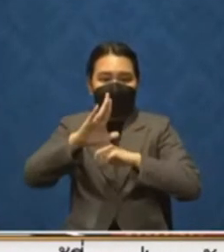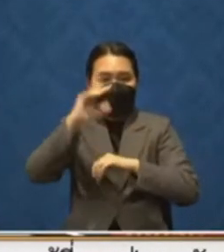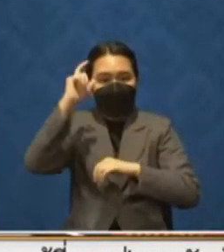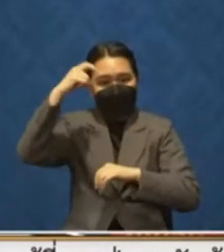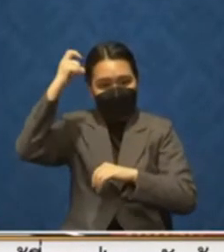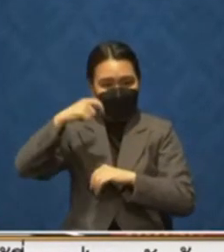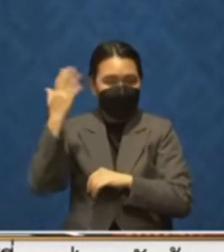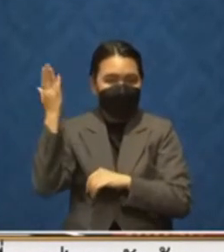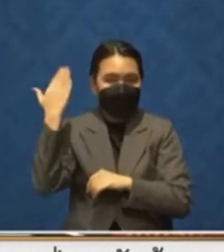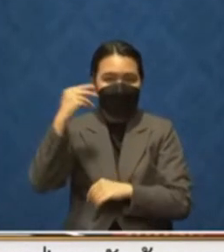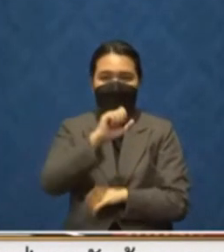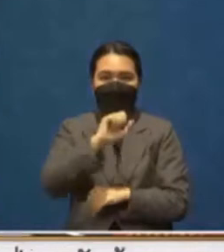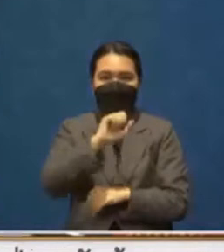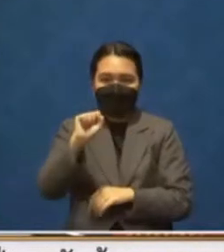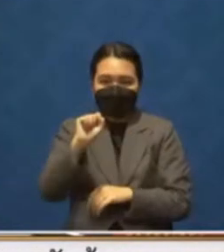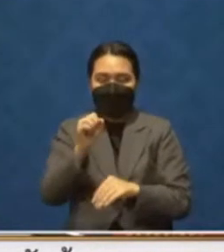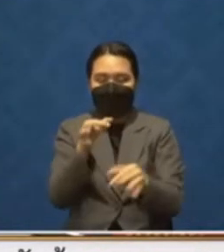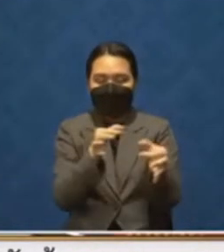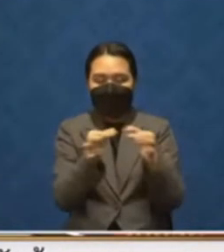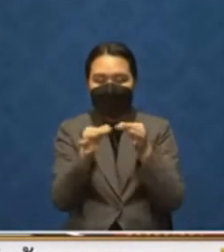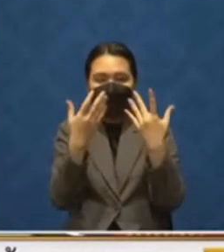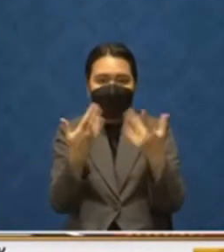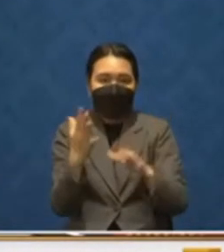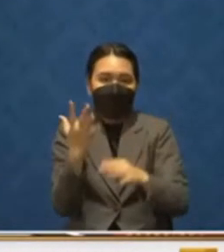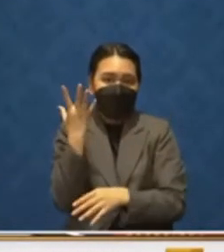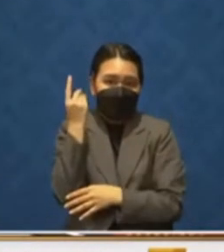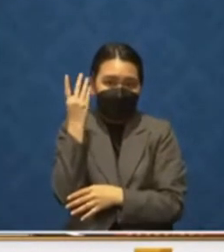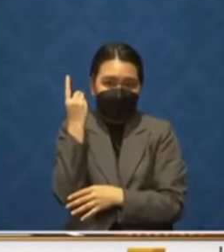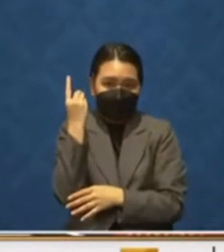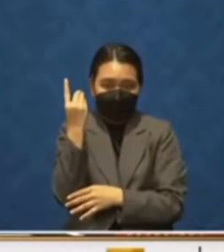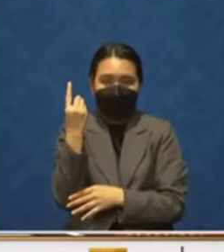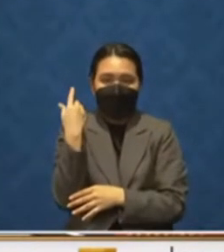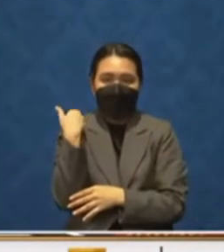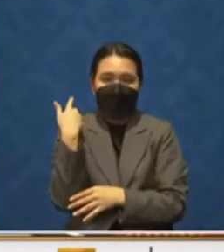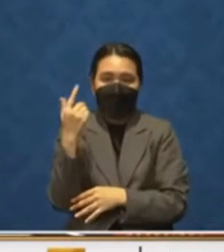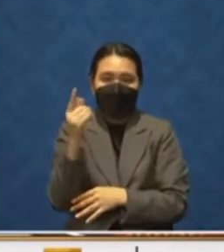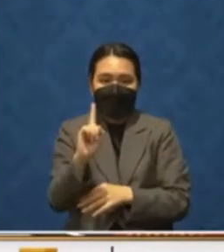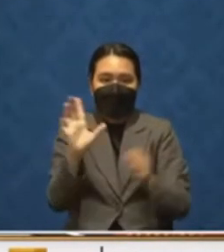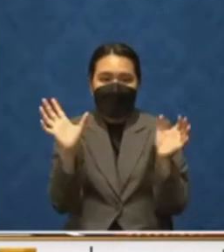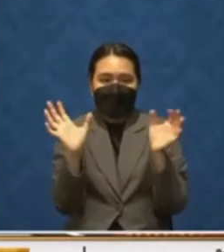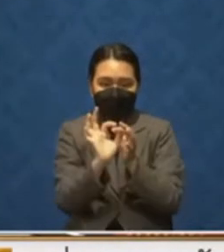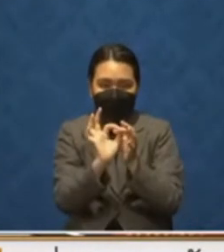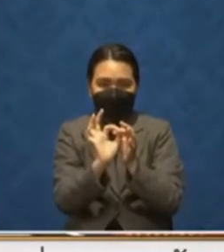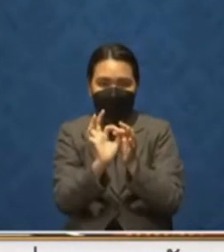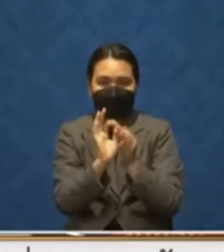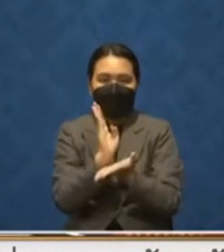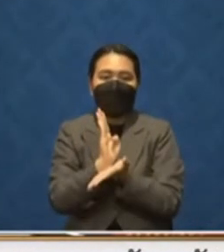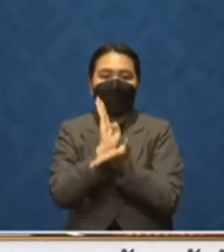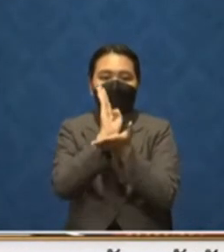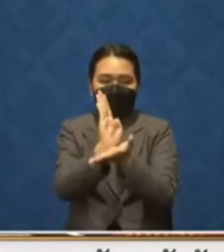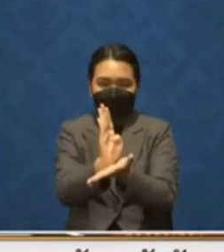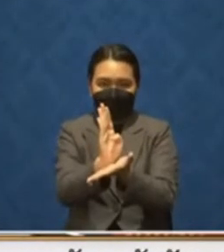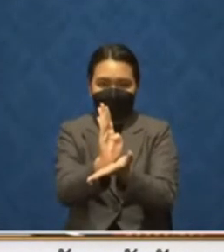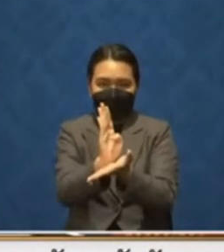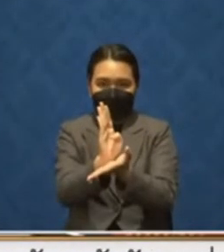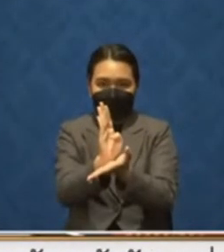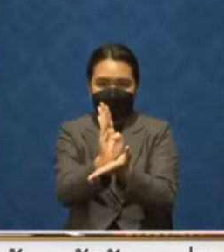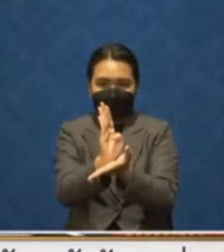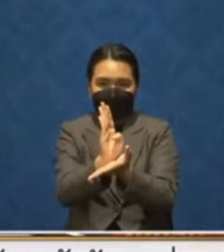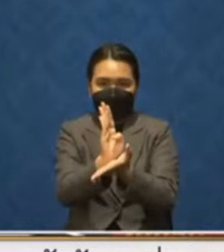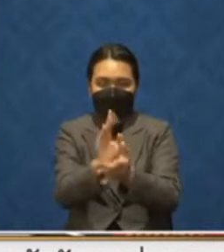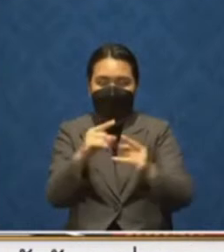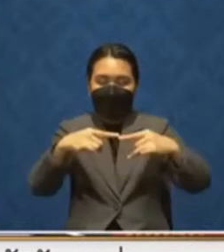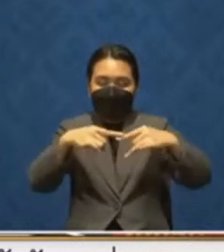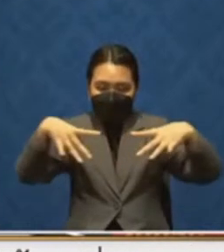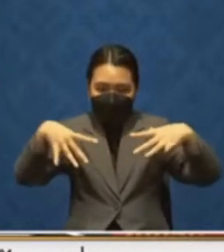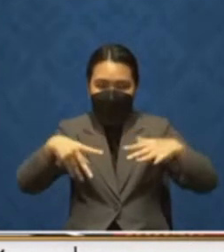อธิบายไปแล้วเมื่อวานไม่ว่าจะเป็นเรื่องเกี่ยวกับการบริหารการบริจาคที่ผิดประเภทติดกฎ